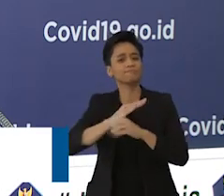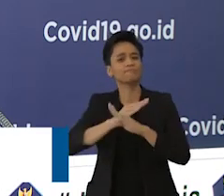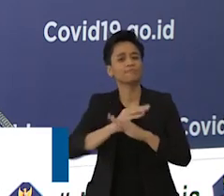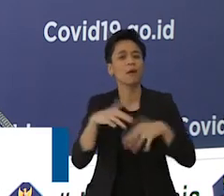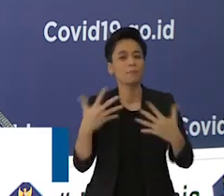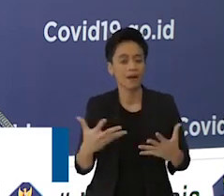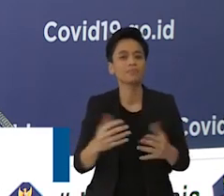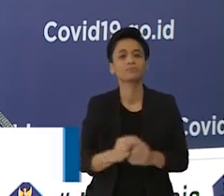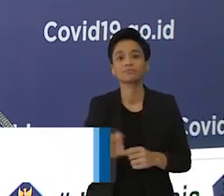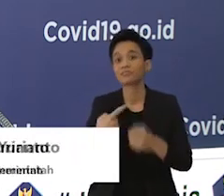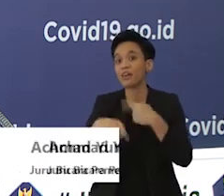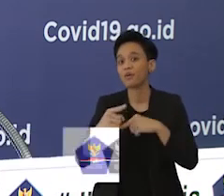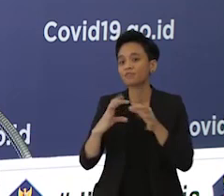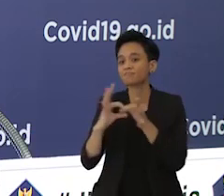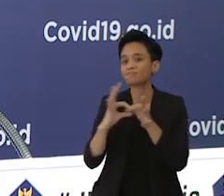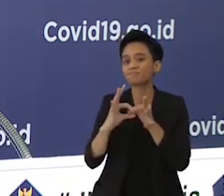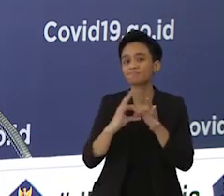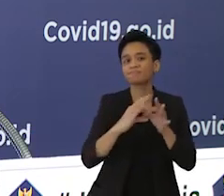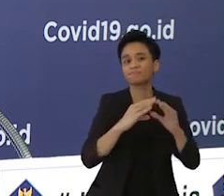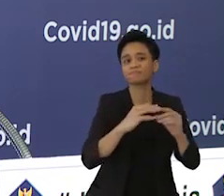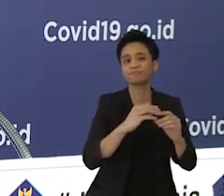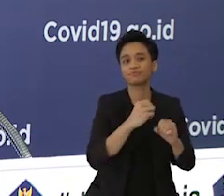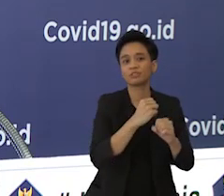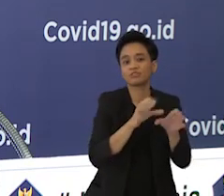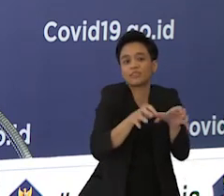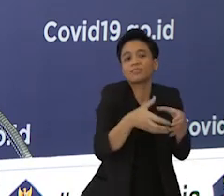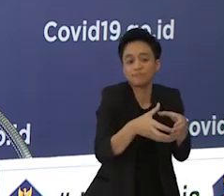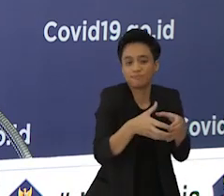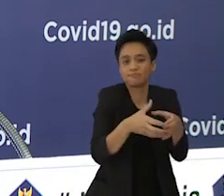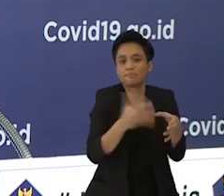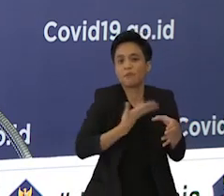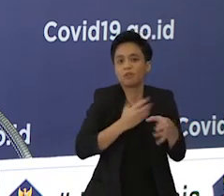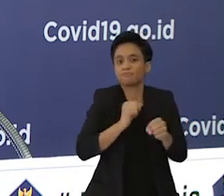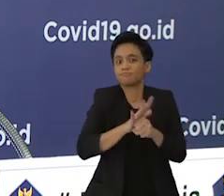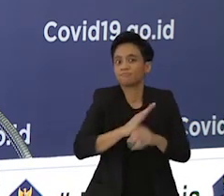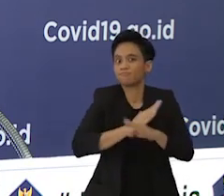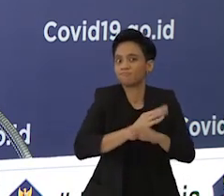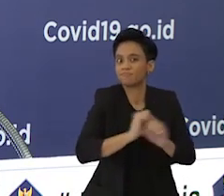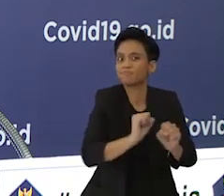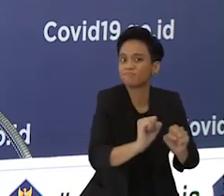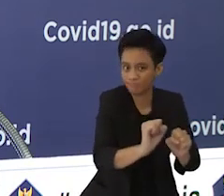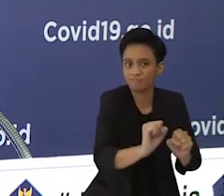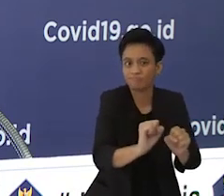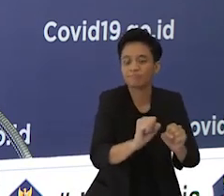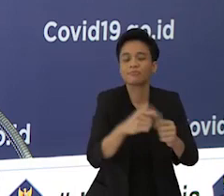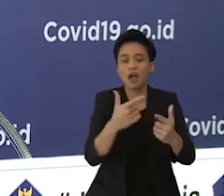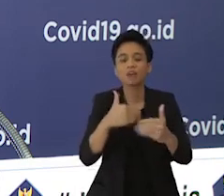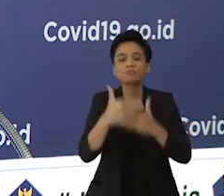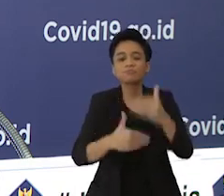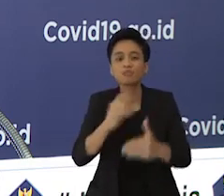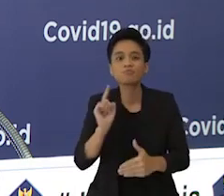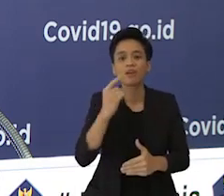koordinasi gugus tugas percepatan penanganan konflik 19 yang kita kerjakan sejak kemarin